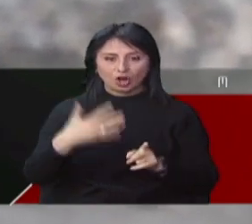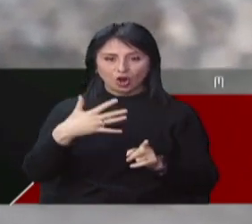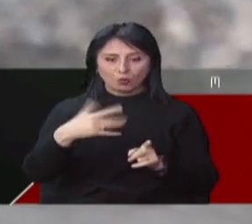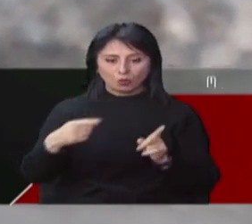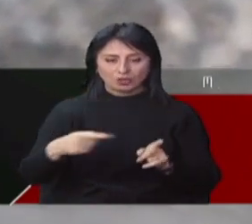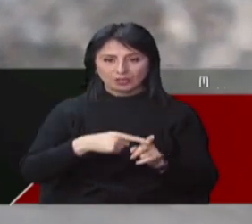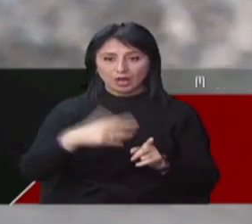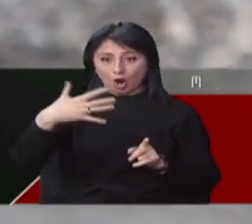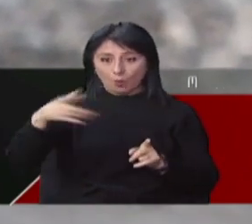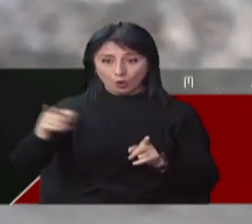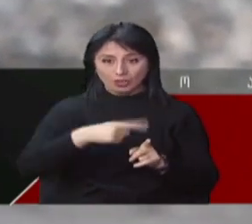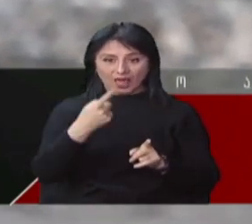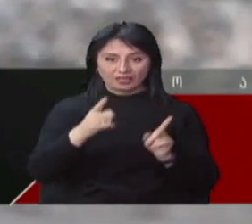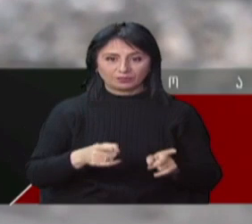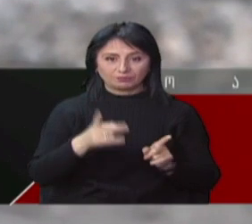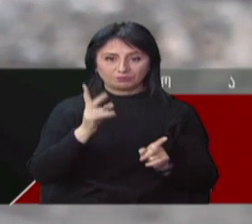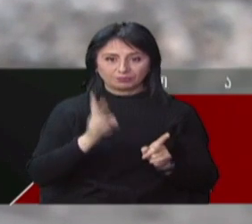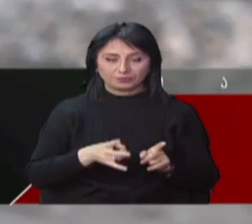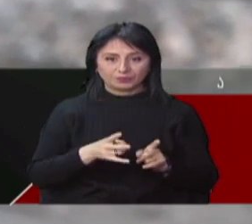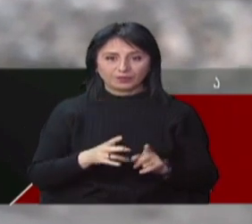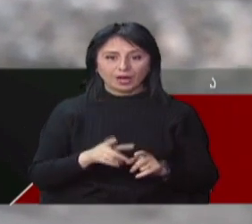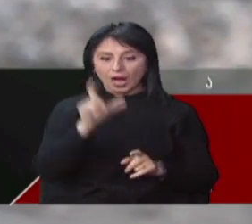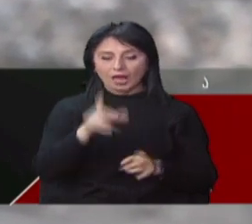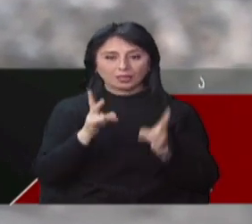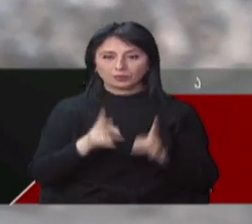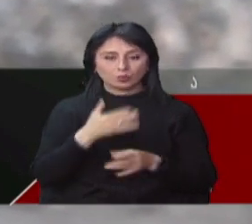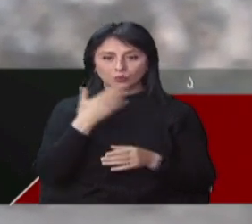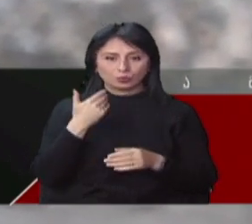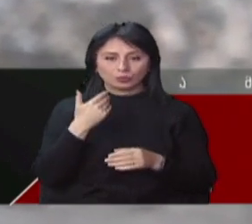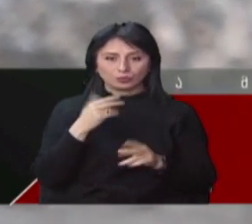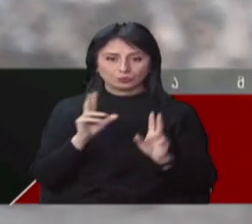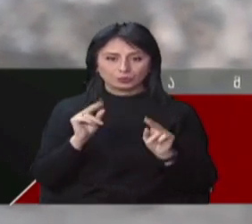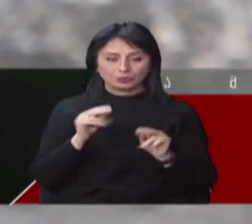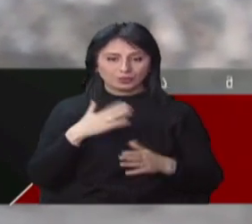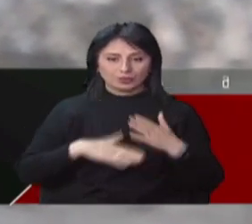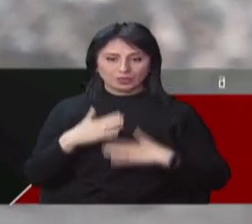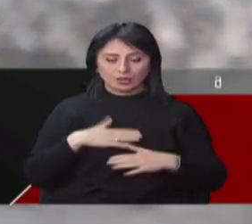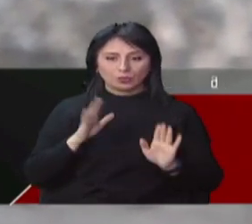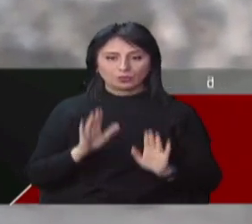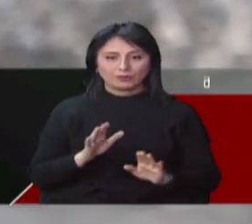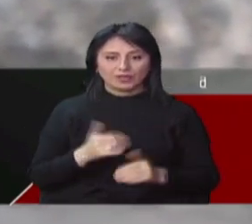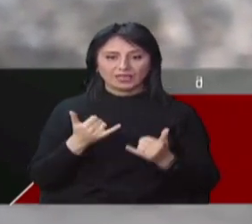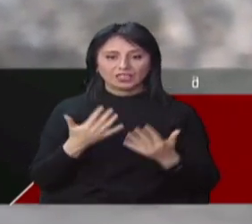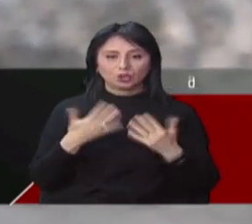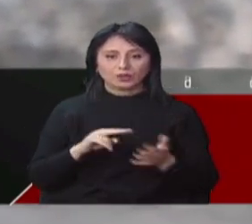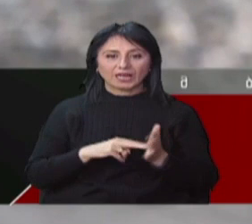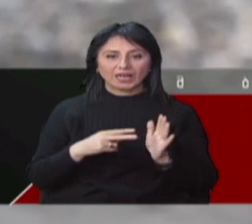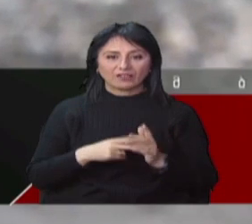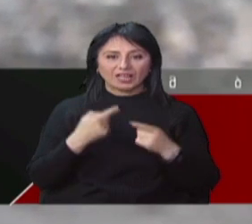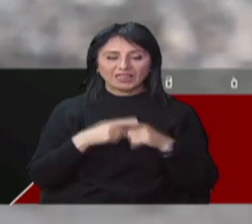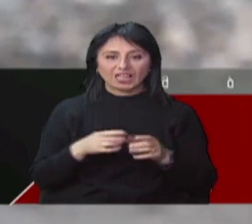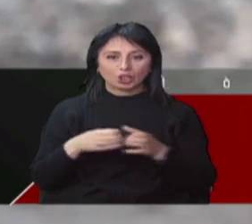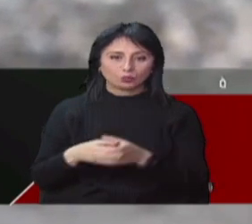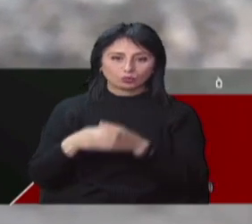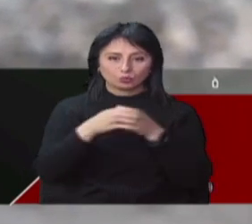دان شمت خواص عربين تازار على بيا رات ساسي خارولوا تغسو كي يجي مبا تكنيك ولي